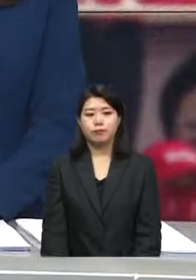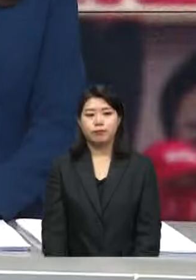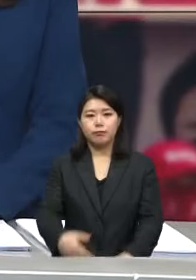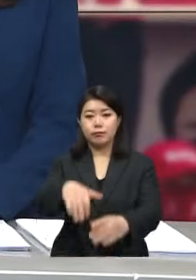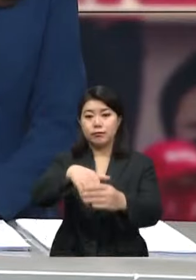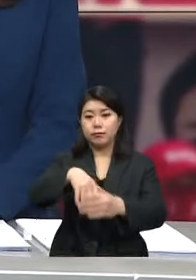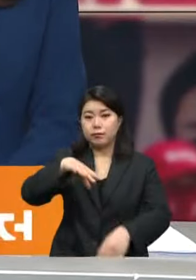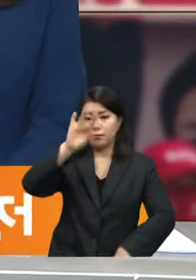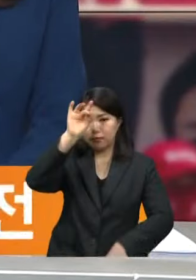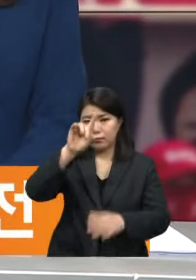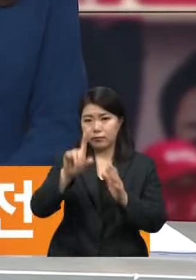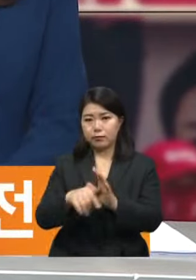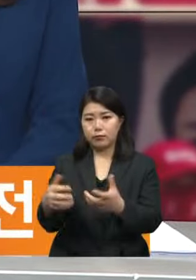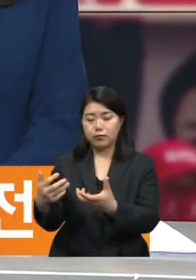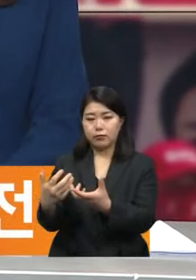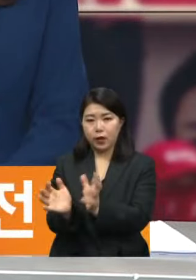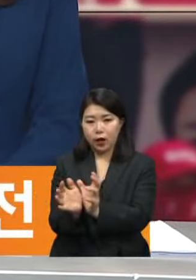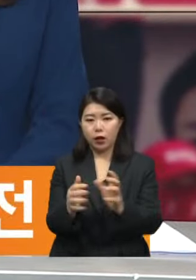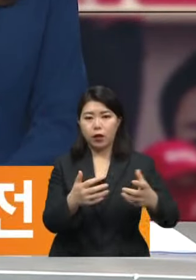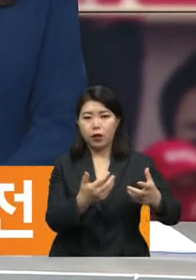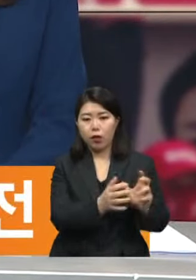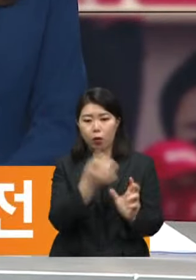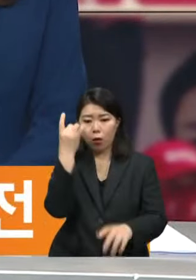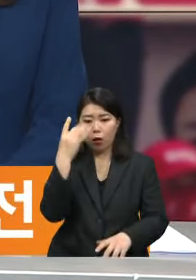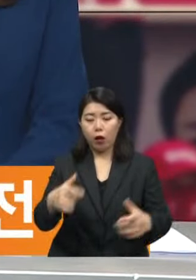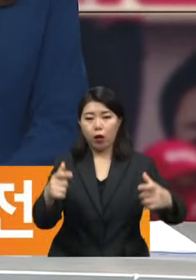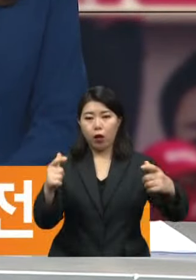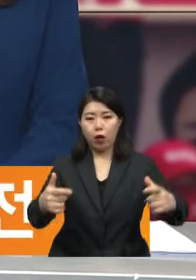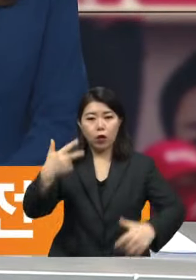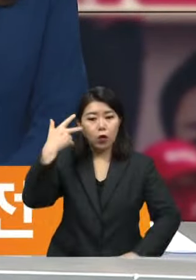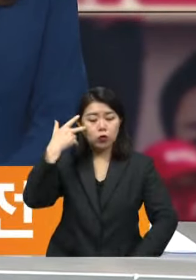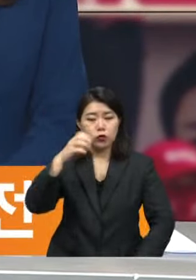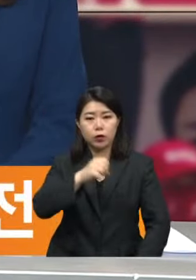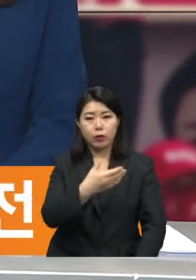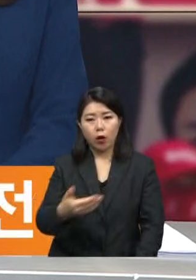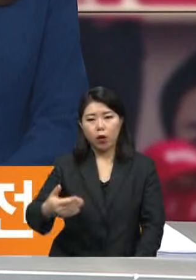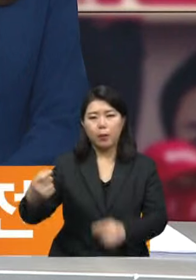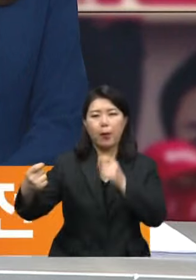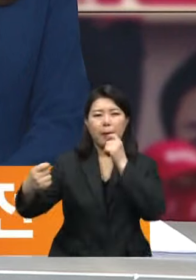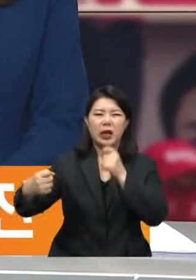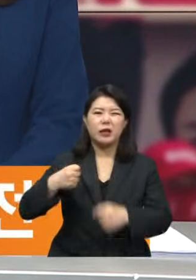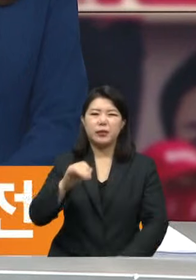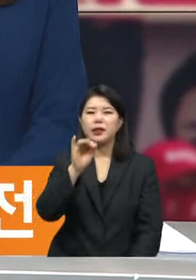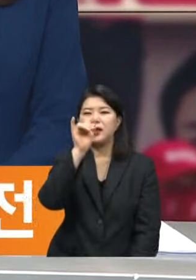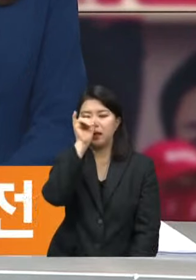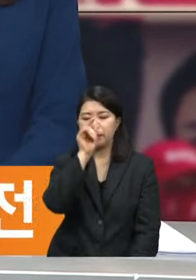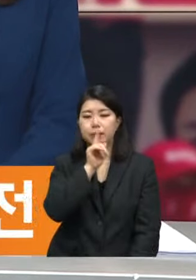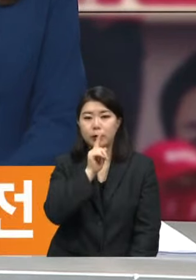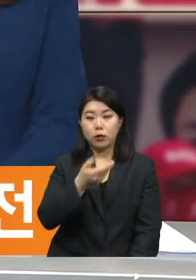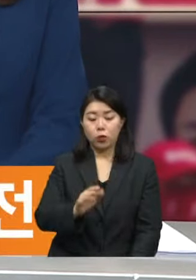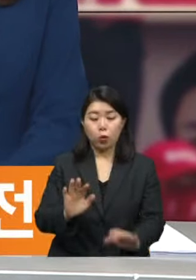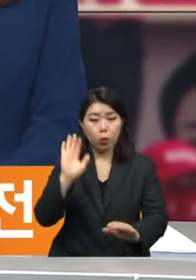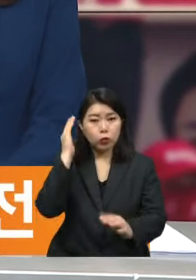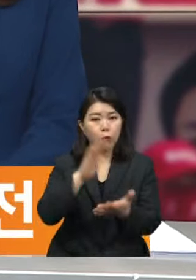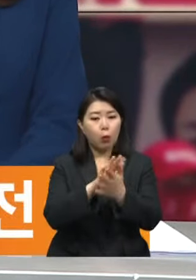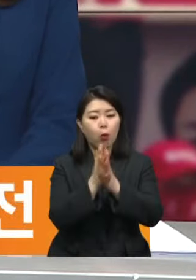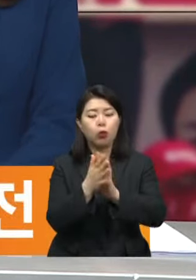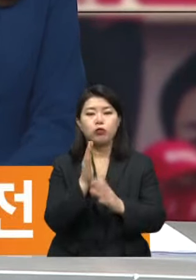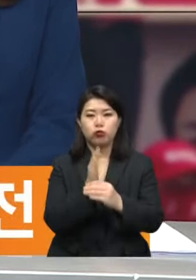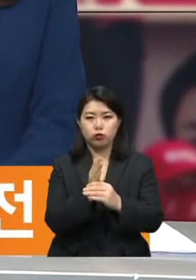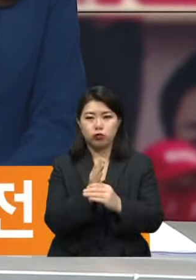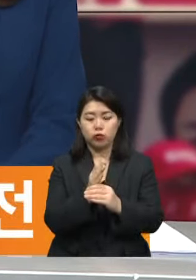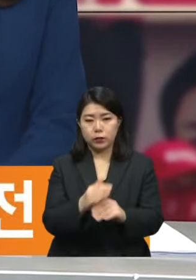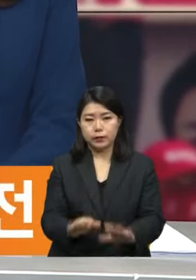선거 초반 각 당이 모두 보수 우세 지역으로 손꼽은 여주시 양평군 선거구에 변화의 조짐이 일고 있습니다. 3주 만에